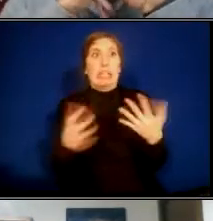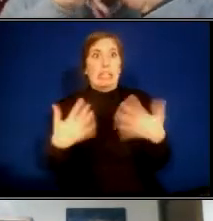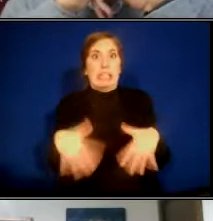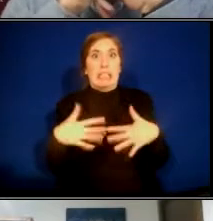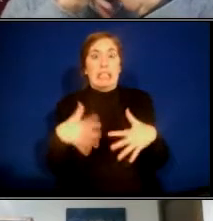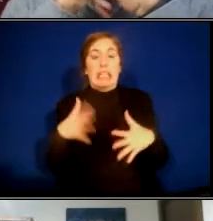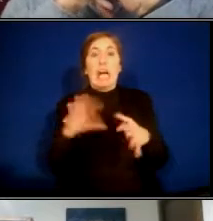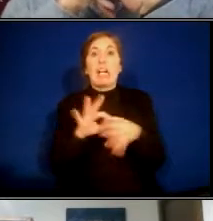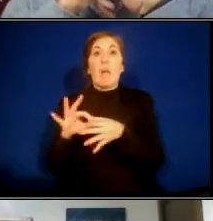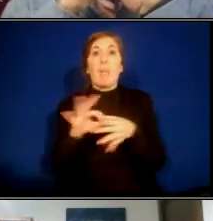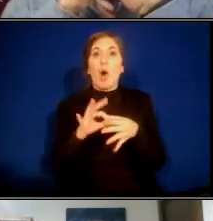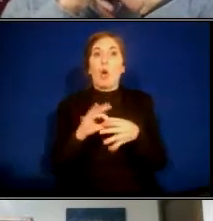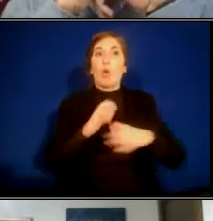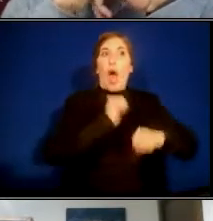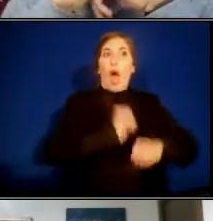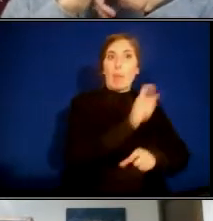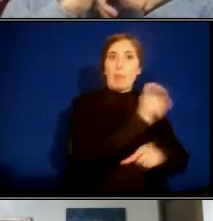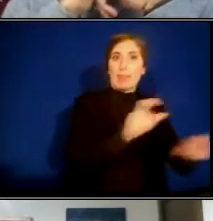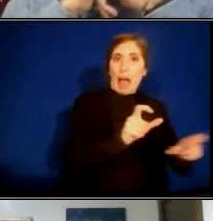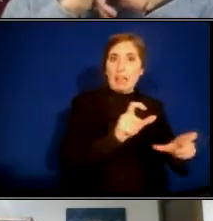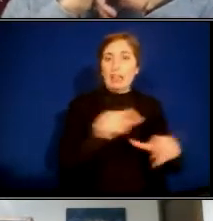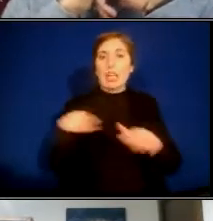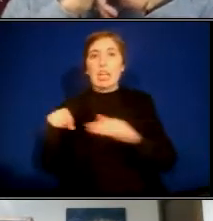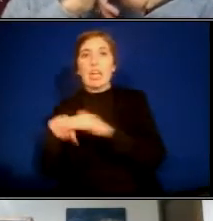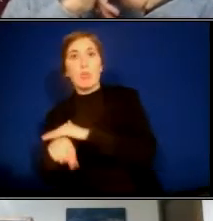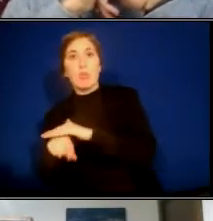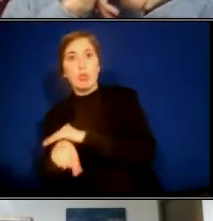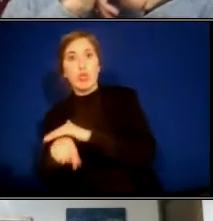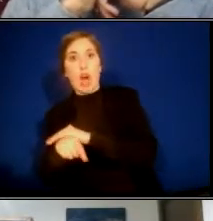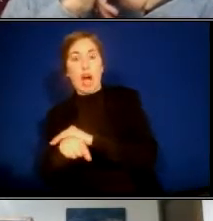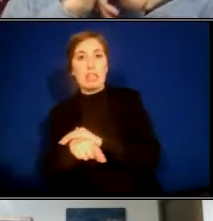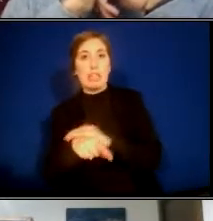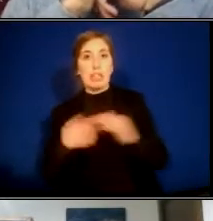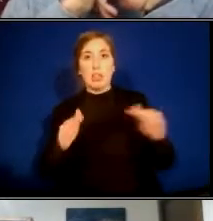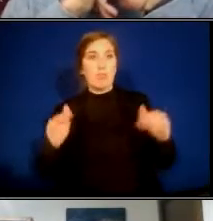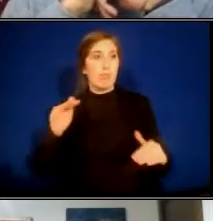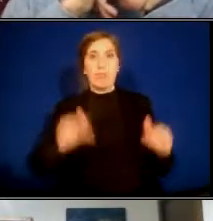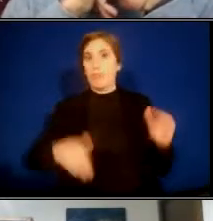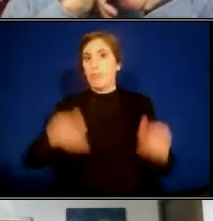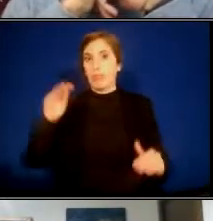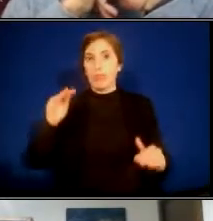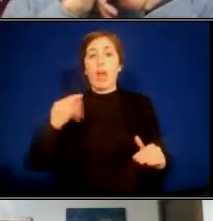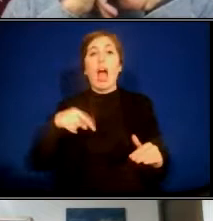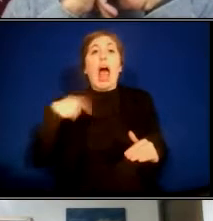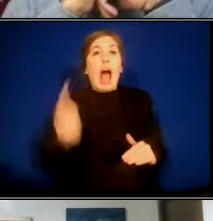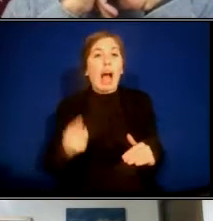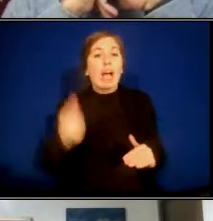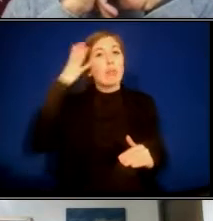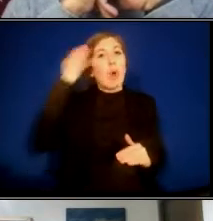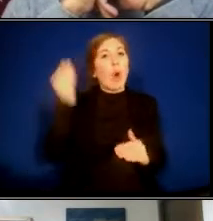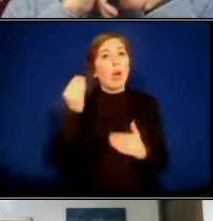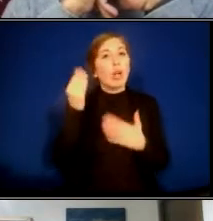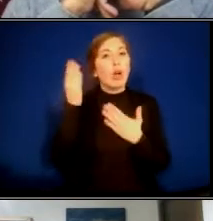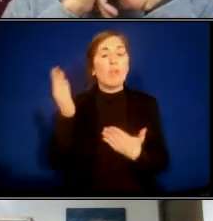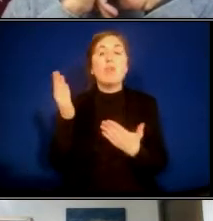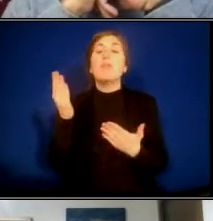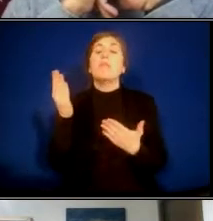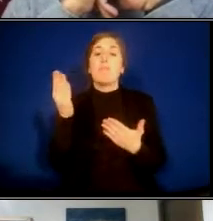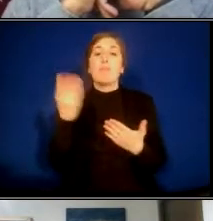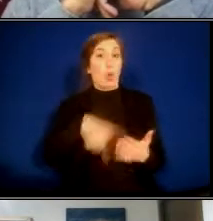è complicato, come ad esempio la Repubblica Moldova, dove anche noi operiamo come Caritas Ambrosiana. E non vorrei